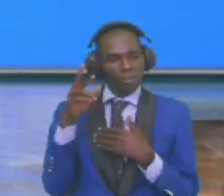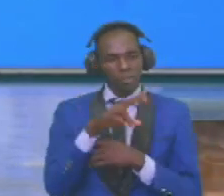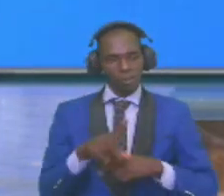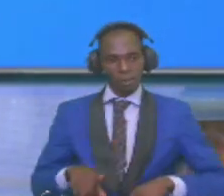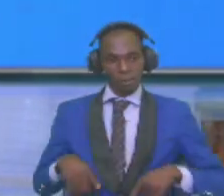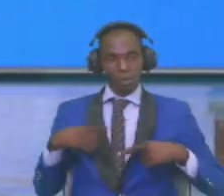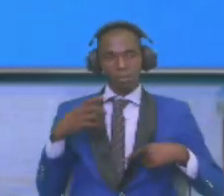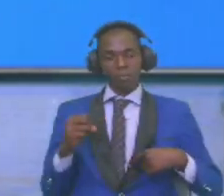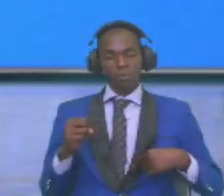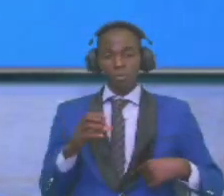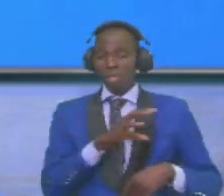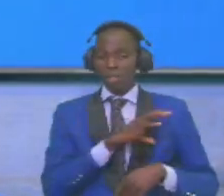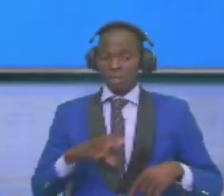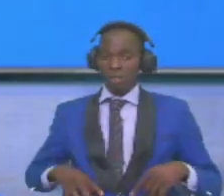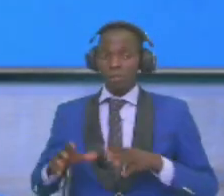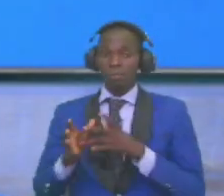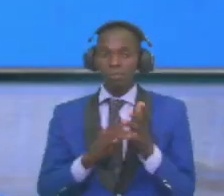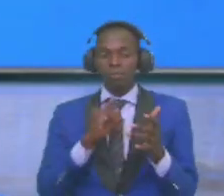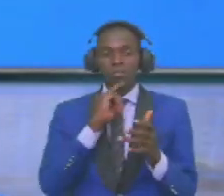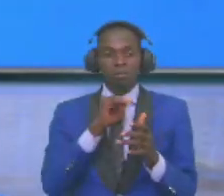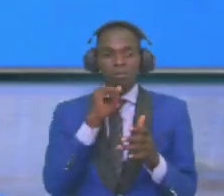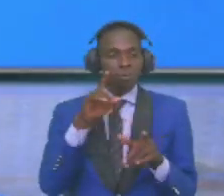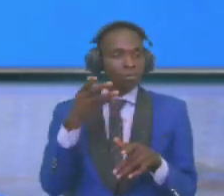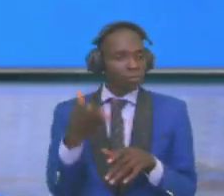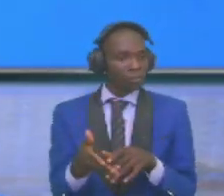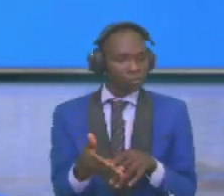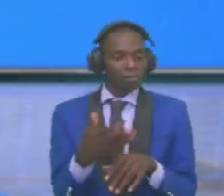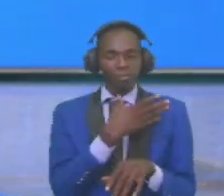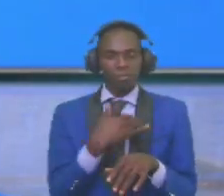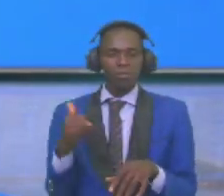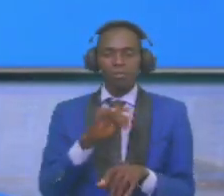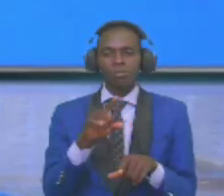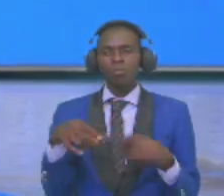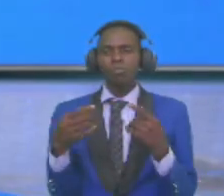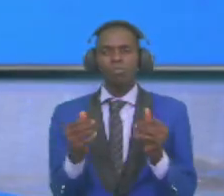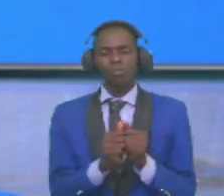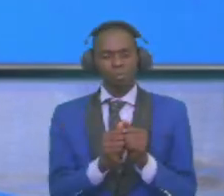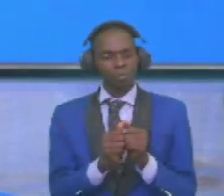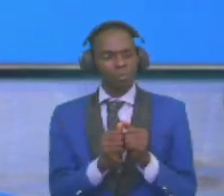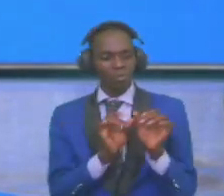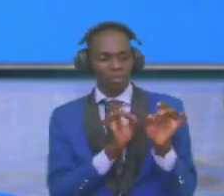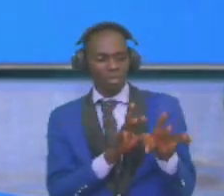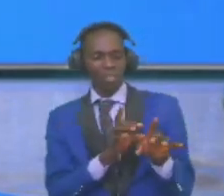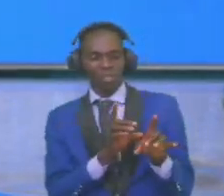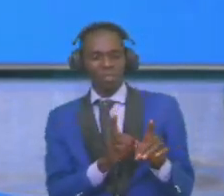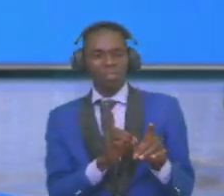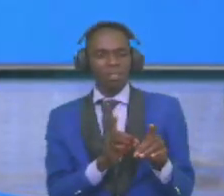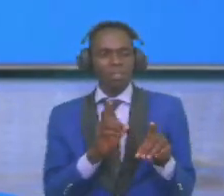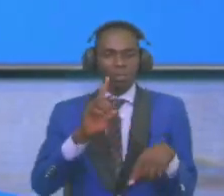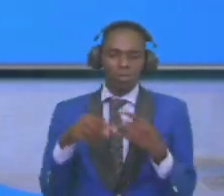l'amour de christ n'est pas là et saute avec à elle et saute avec animosité